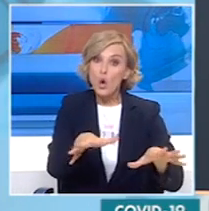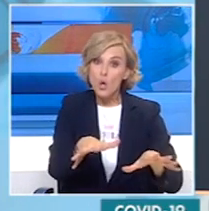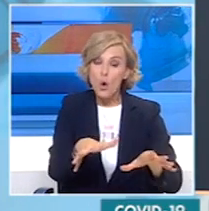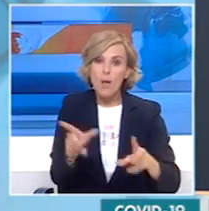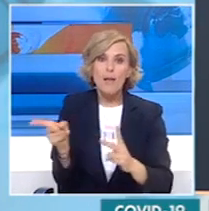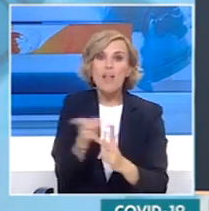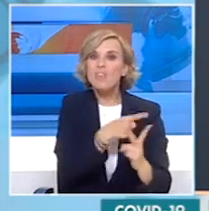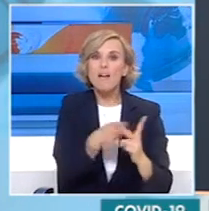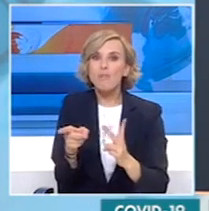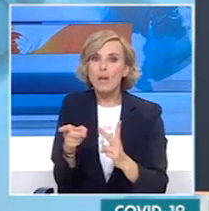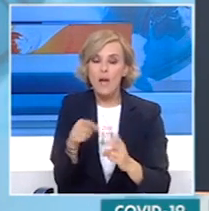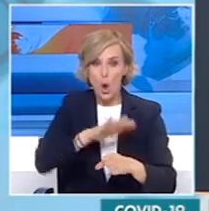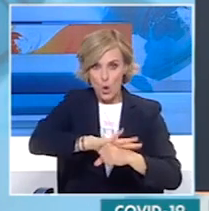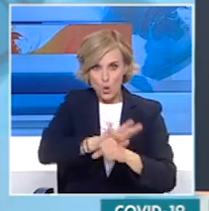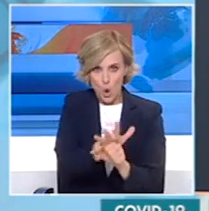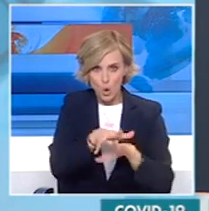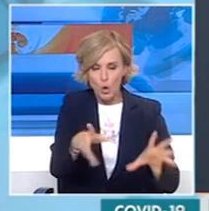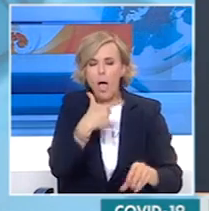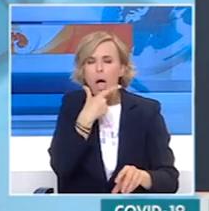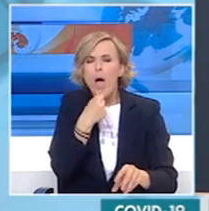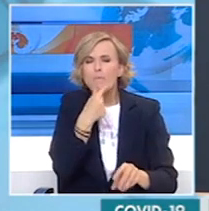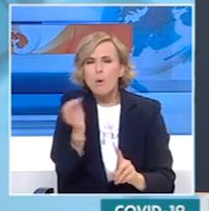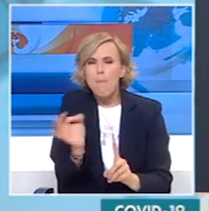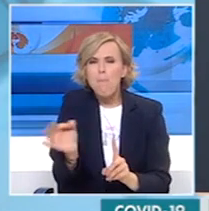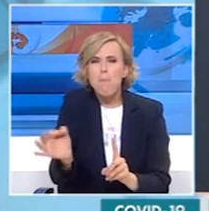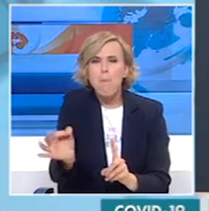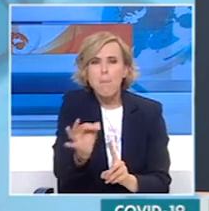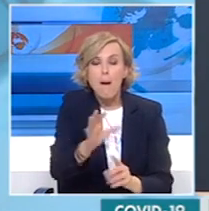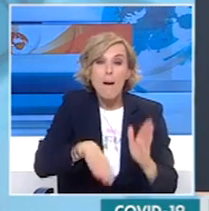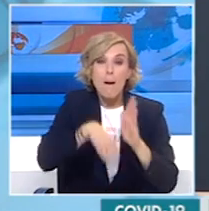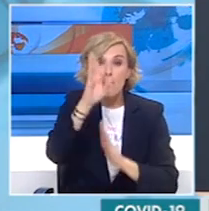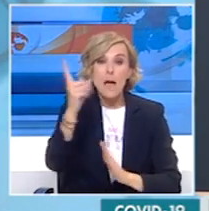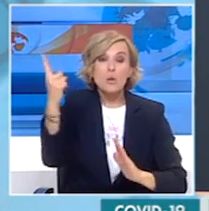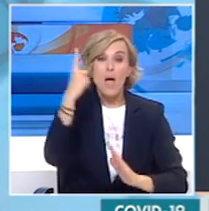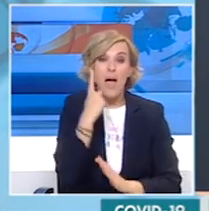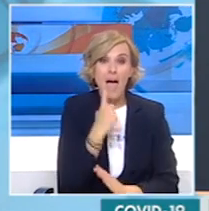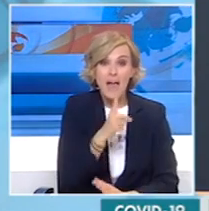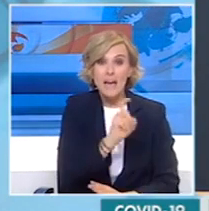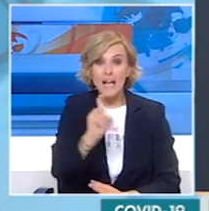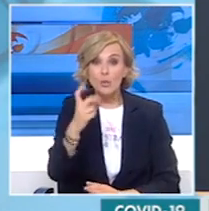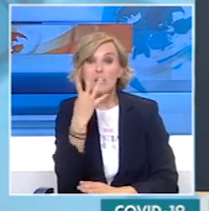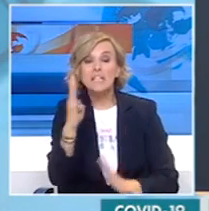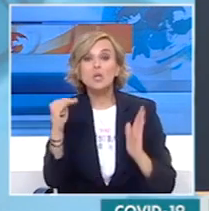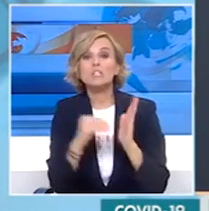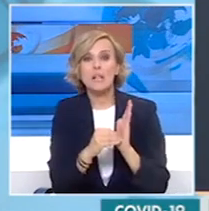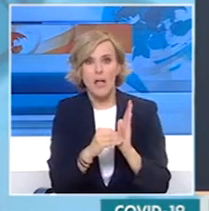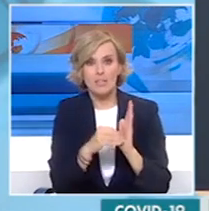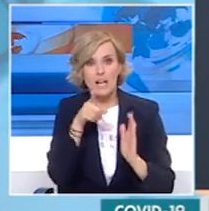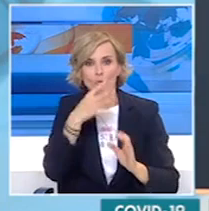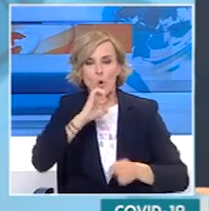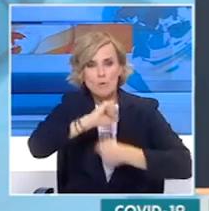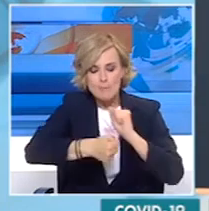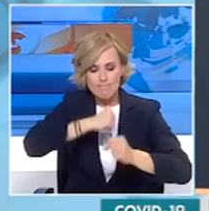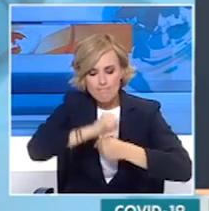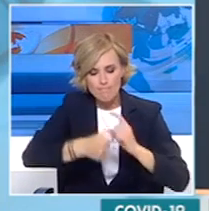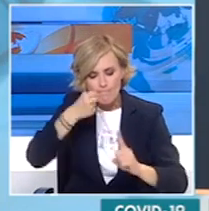διαφορά του? Μεταδίδεται πολύ πιο εύκολα και έχει ήδη ξεπεράσει τα 1.300.000 κρούσματα. Άρα και οι προσπάθειες είναι πολύ πιο εντατικές. Είναι μια